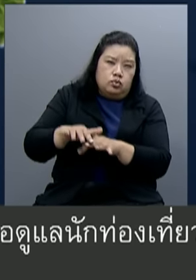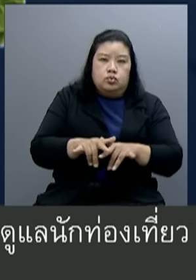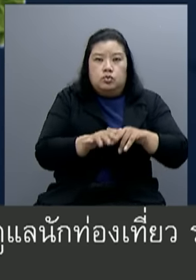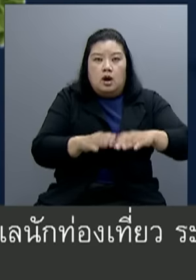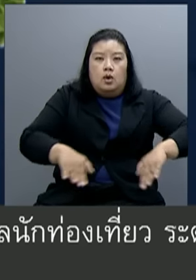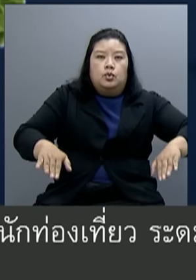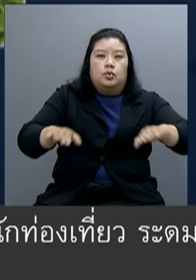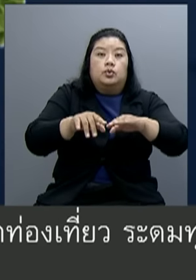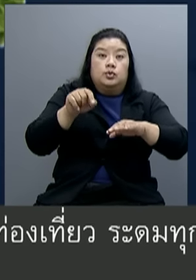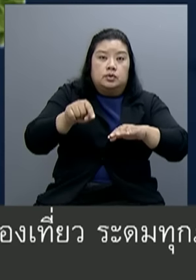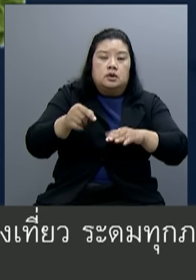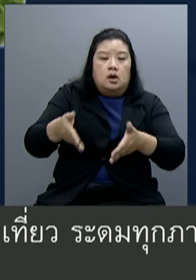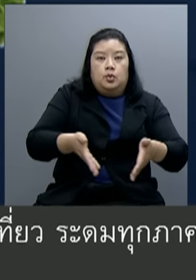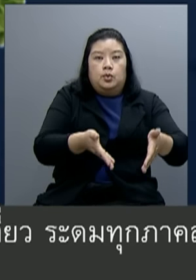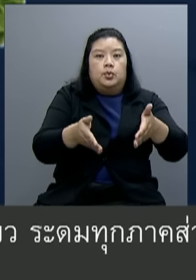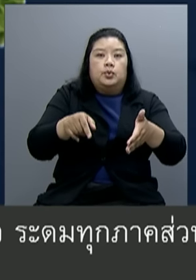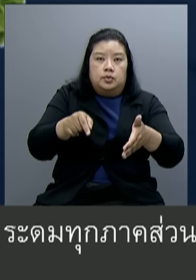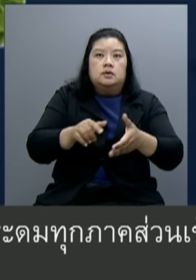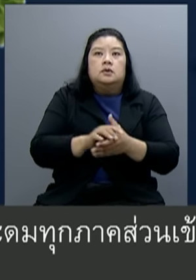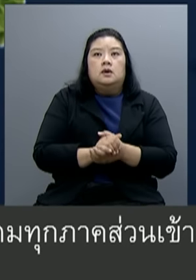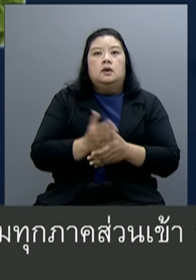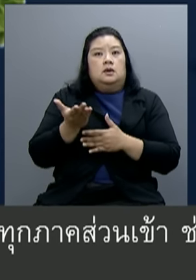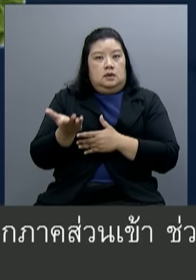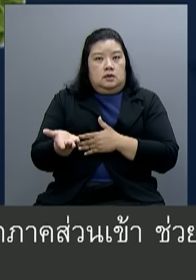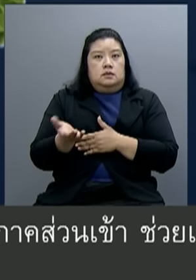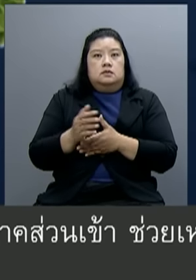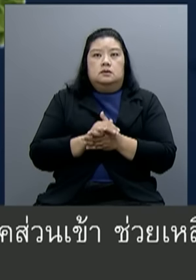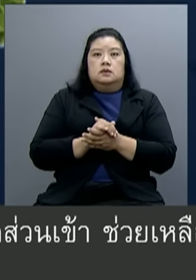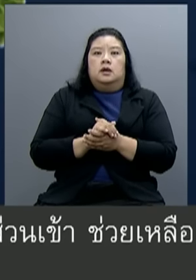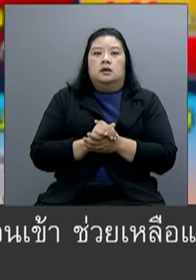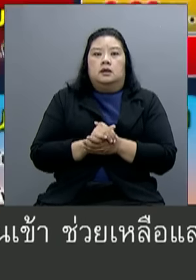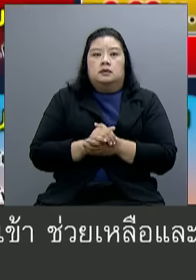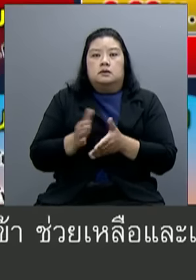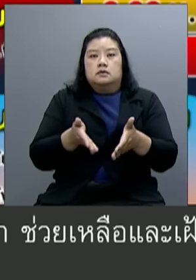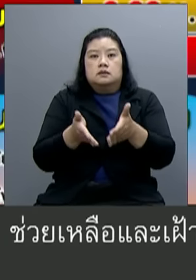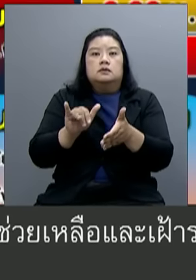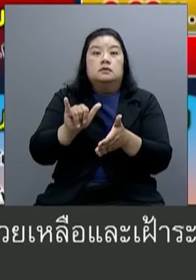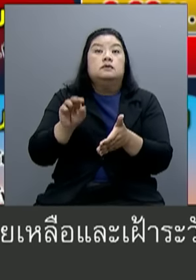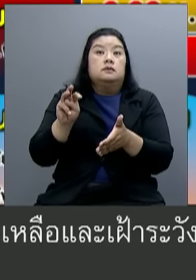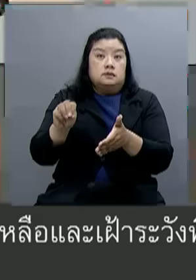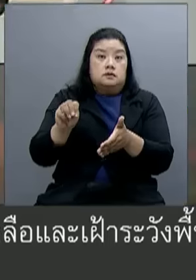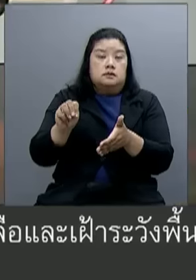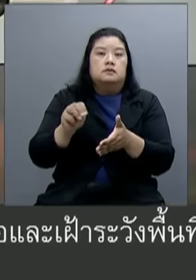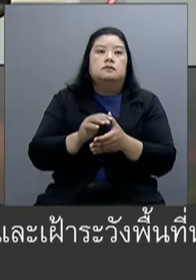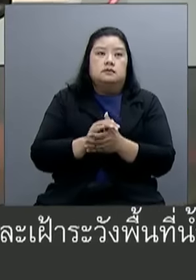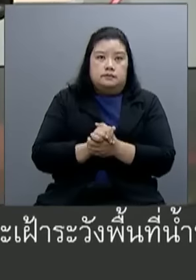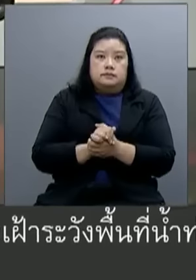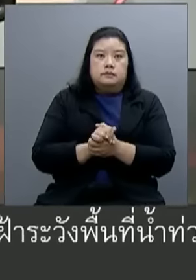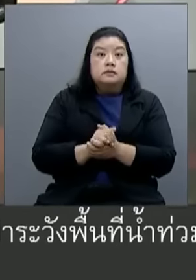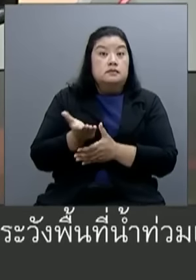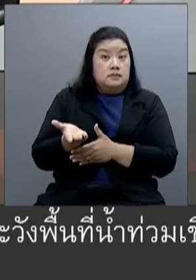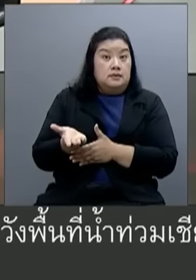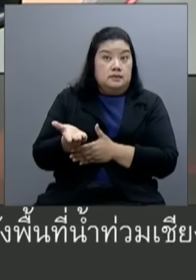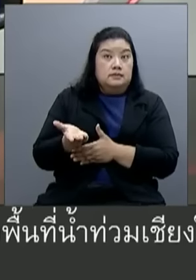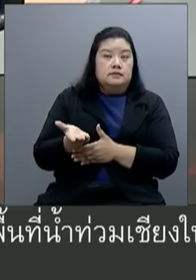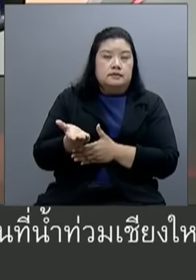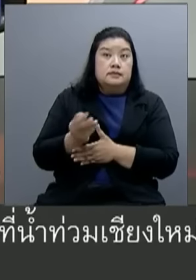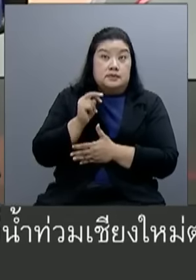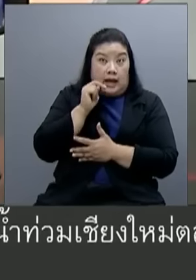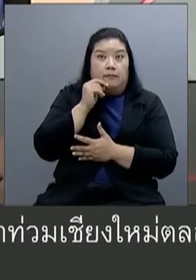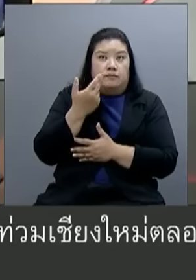ของลุ่มน้ำนะครับถัดไปอีกลุ่มน้ำหนึ่งนะครับก็คือลุ่มน้ำยมนะครับลุ่มน้ำยมณขนาดนี้นะครับมวลน้ำเนี่ยเคลื่อนตัวผ่